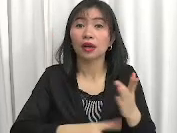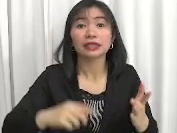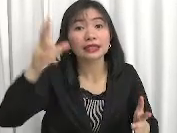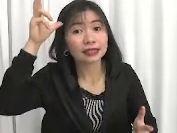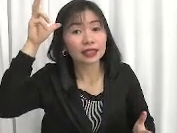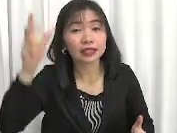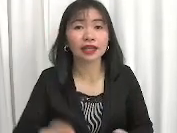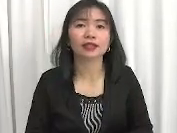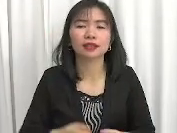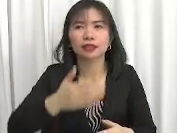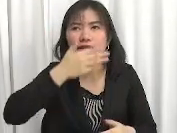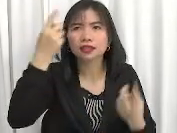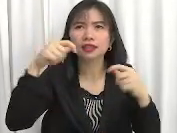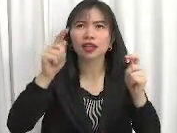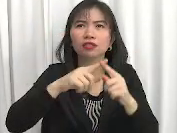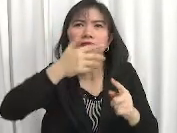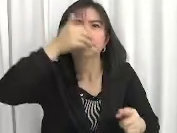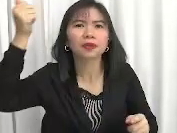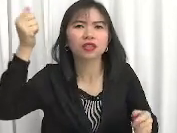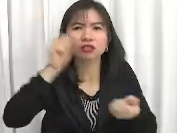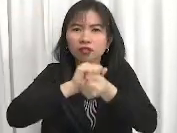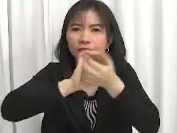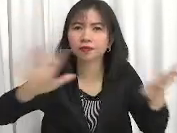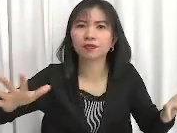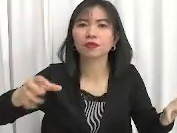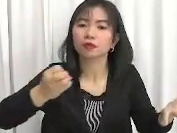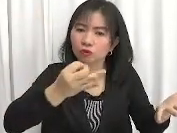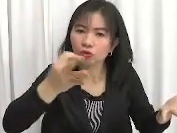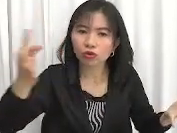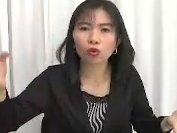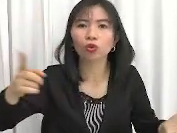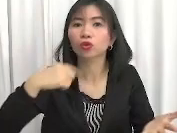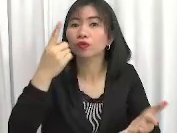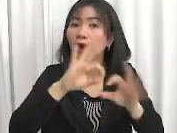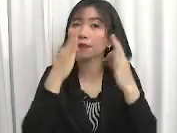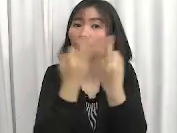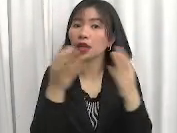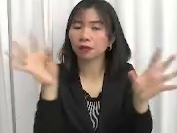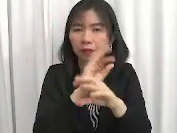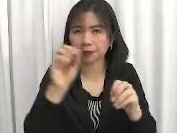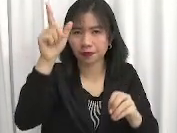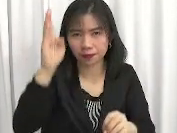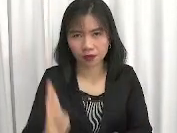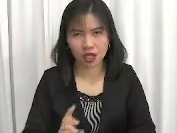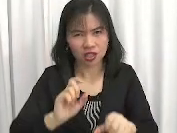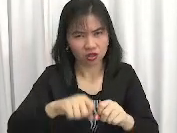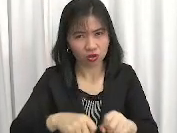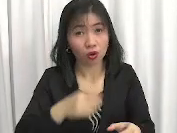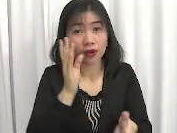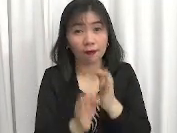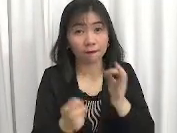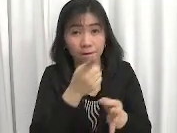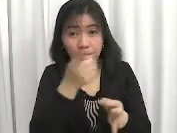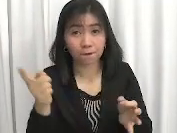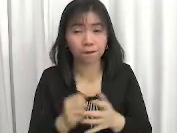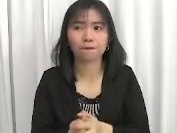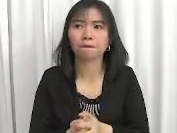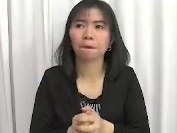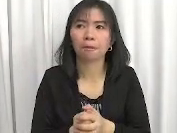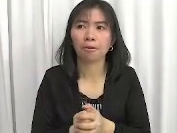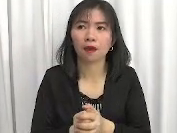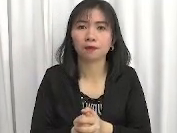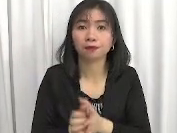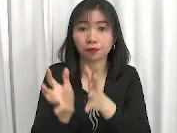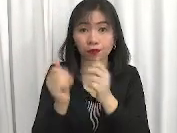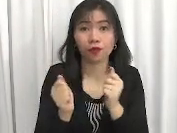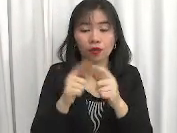talagang humiwalay sa Diablo. Yung hindi niya kakampi. Yun. Kaya kung gusto niyo umayos yung buhay niyo, aba, ay, sinong